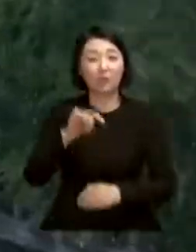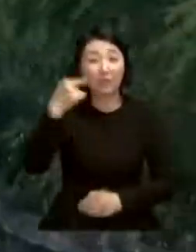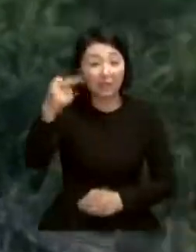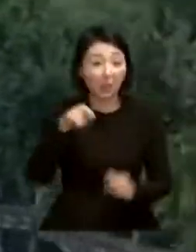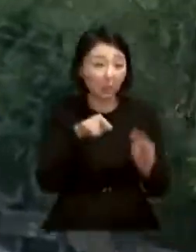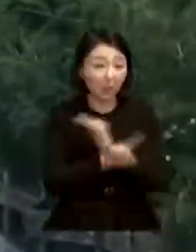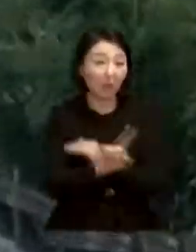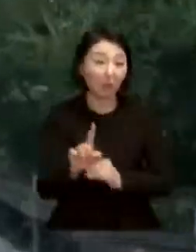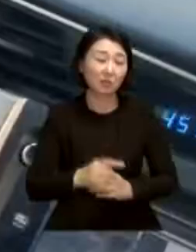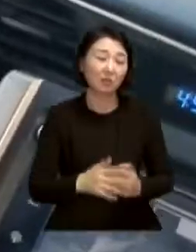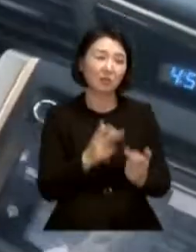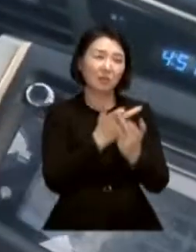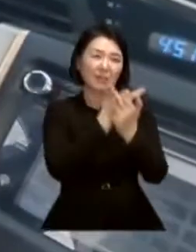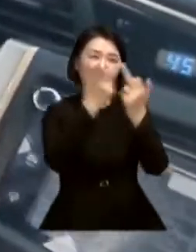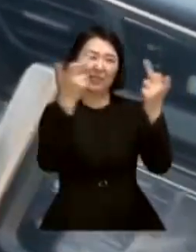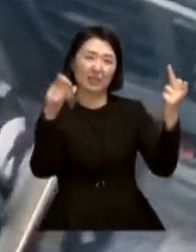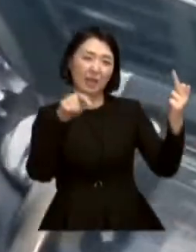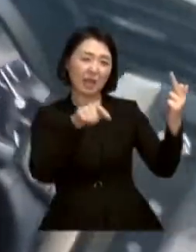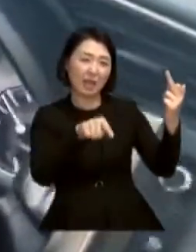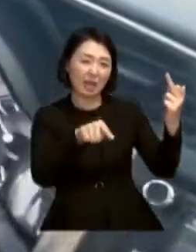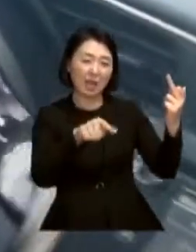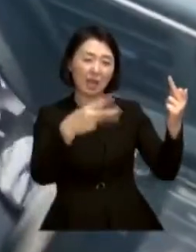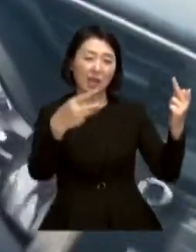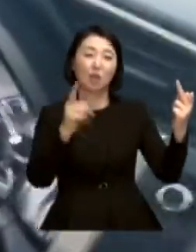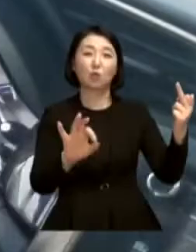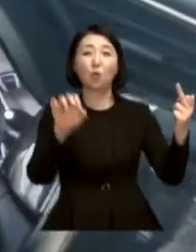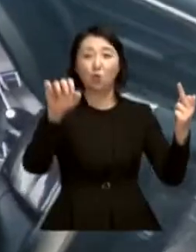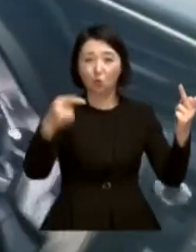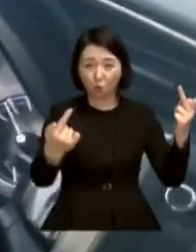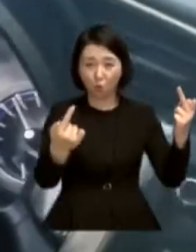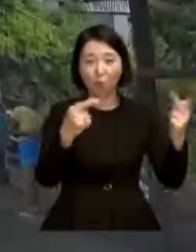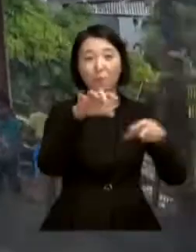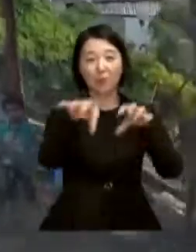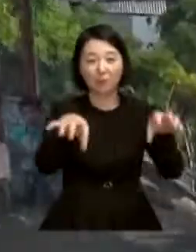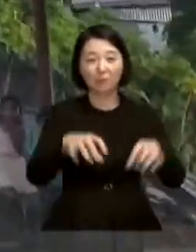다음으로 찾은 곳은 산골짜기에 위치한 통고 마을.